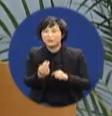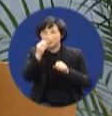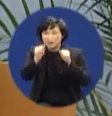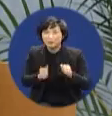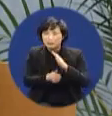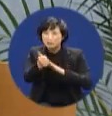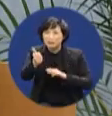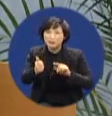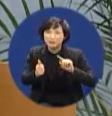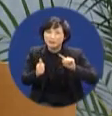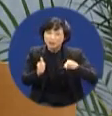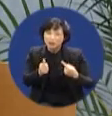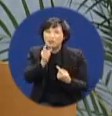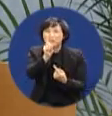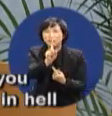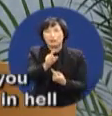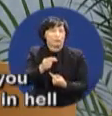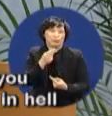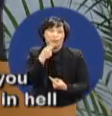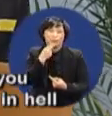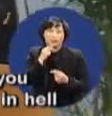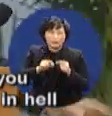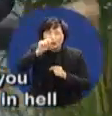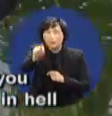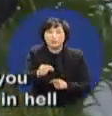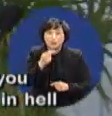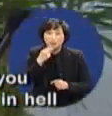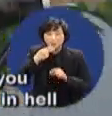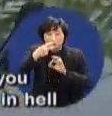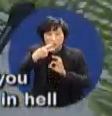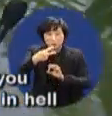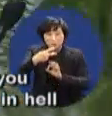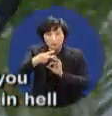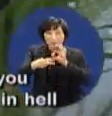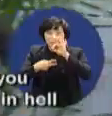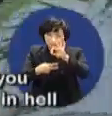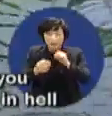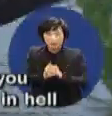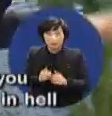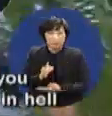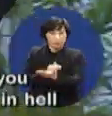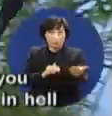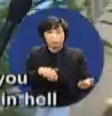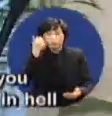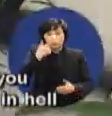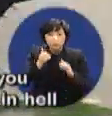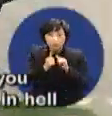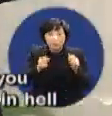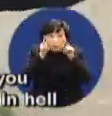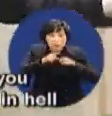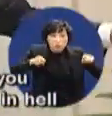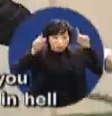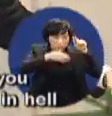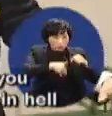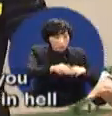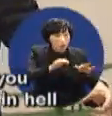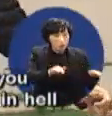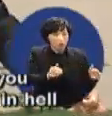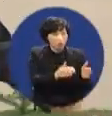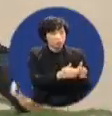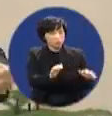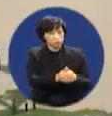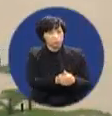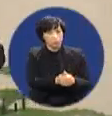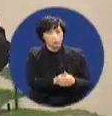영원히 없다는 거예요. 여러분 누군가가 지옥에 가서 한 천년 있다가